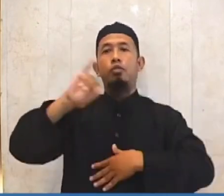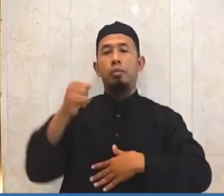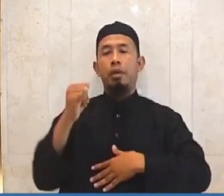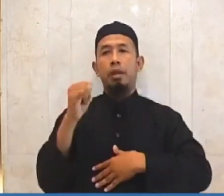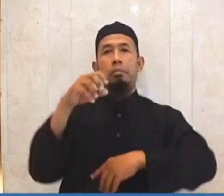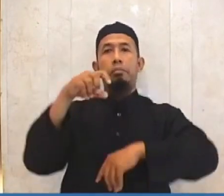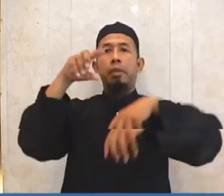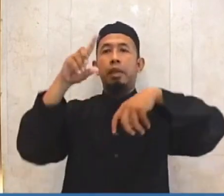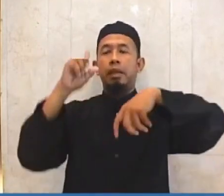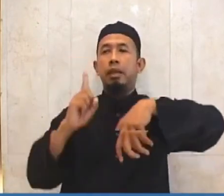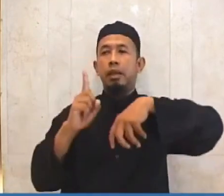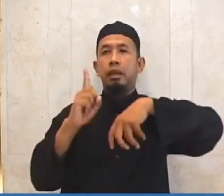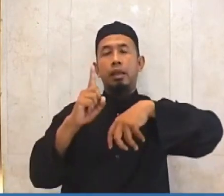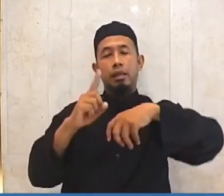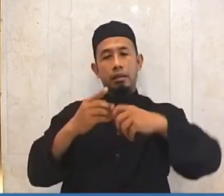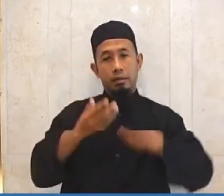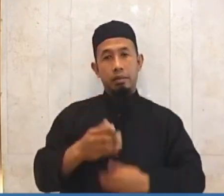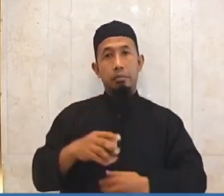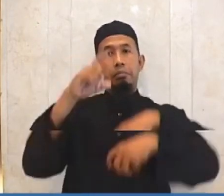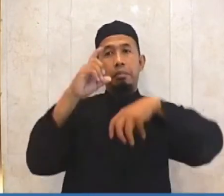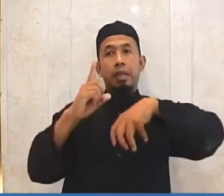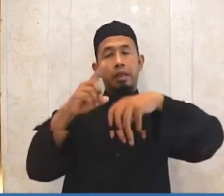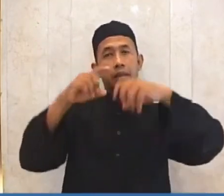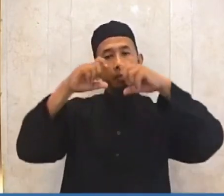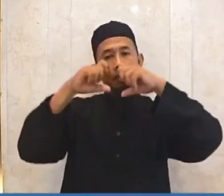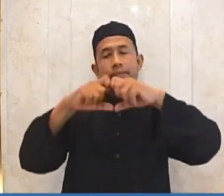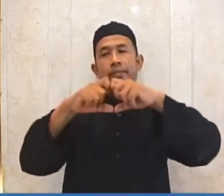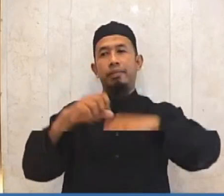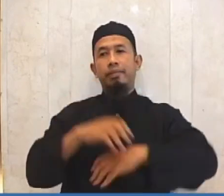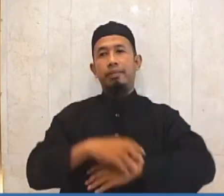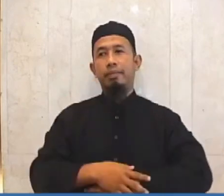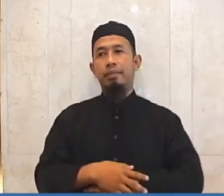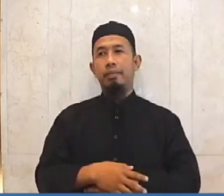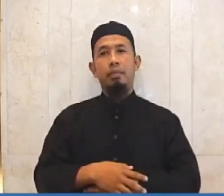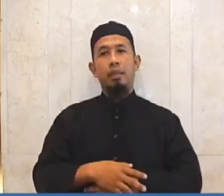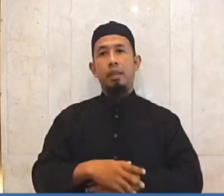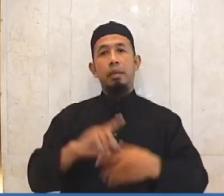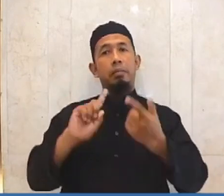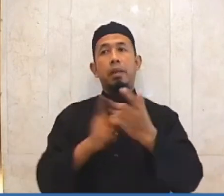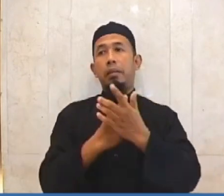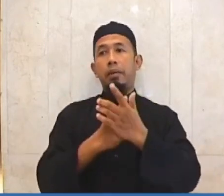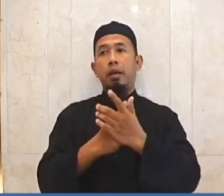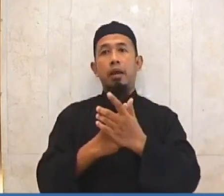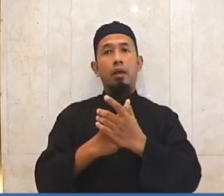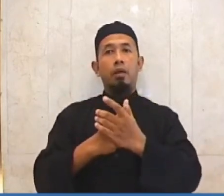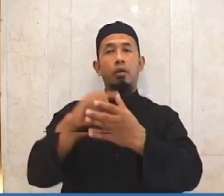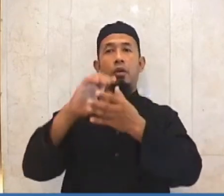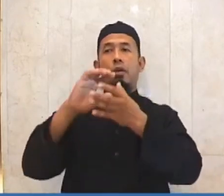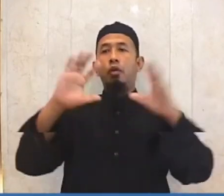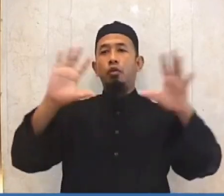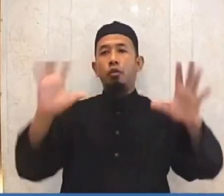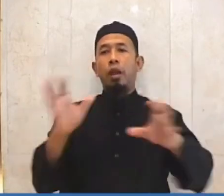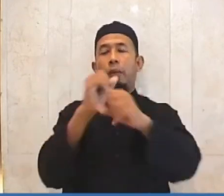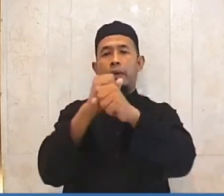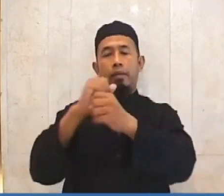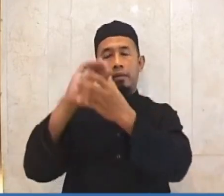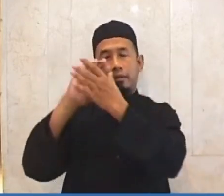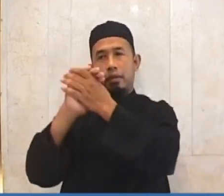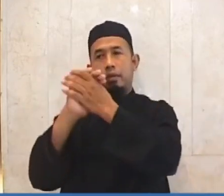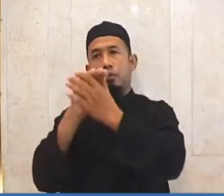cintai dan kita banggakan ini selawat serta salam semoga Allah subhanahu wa taala